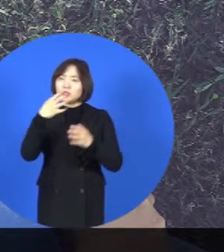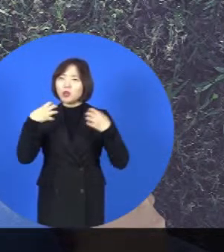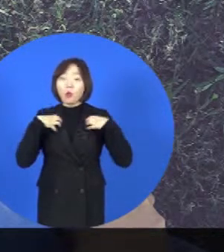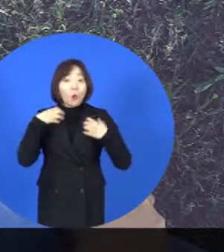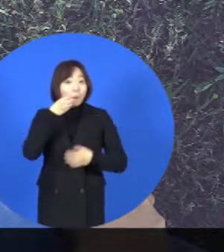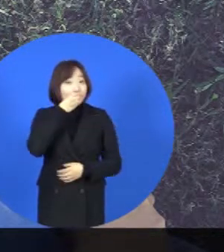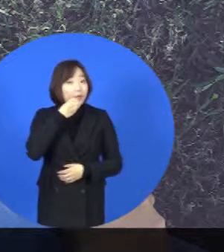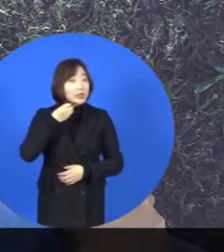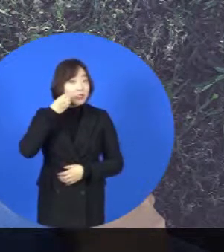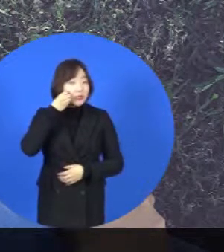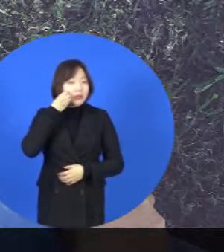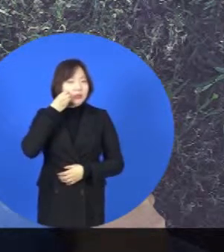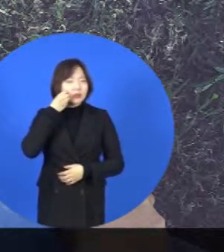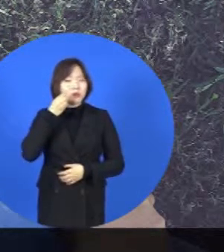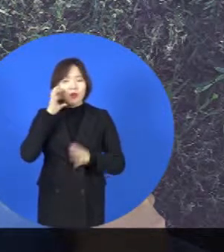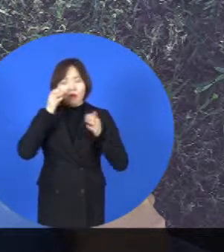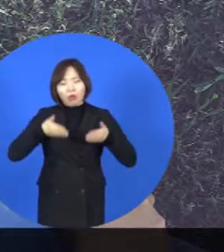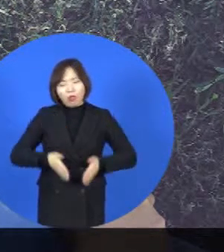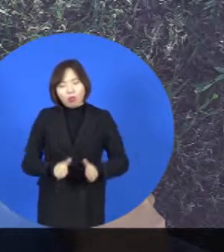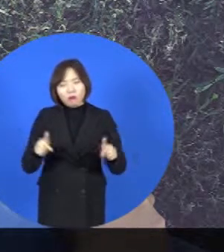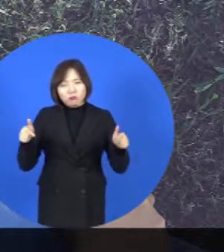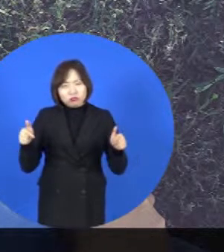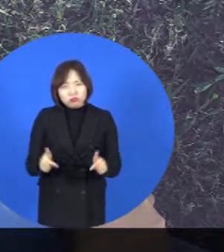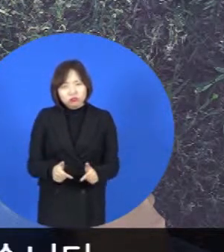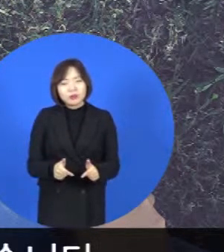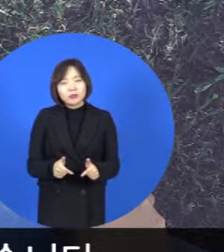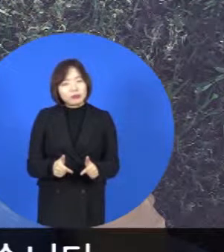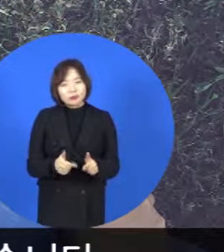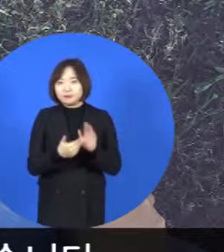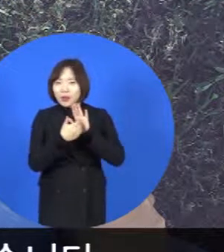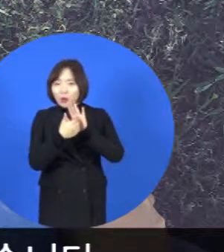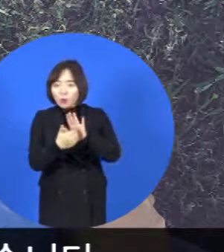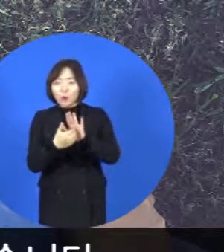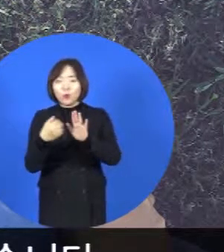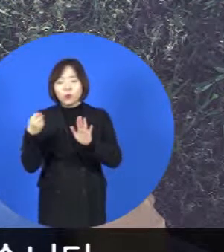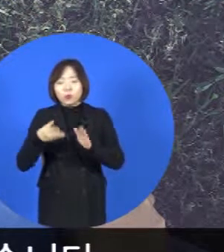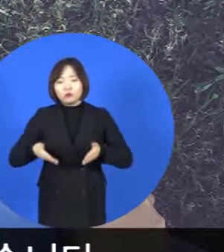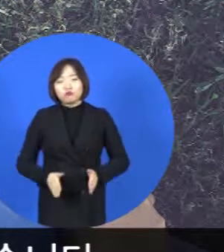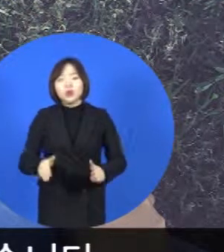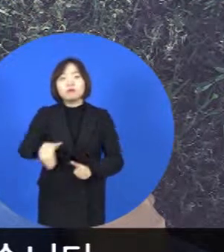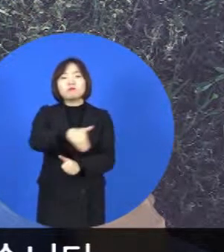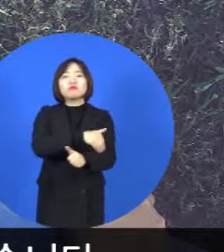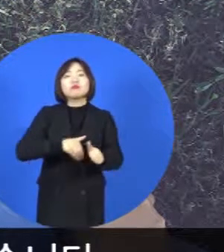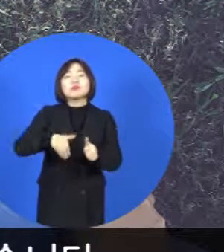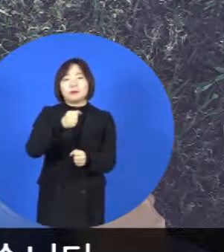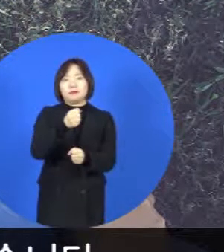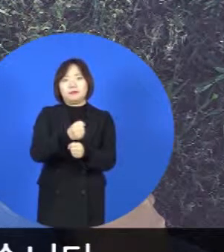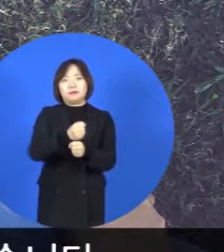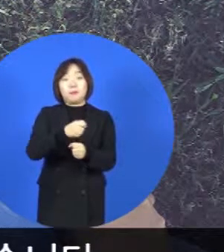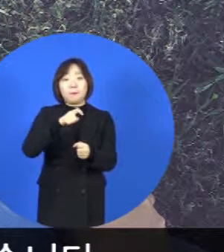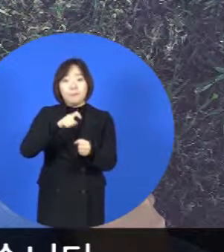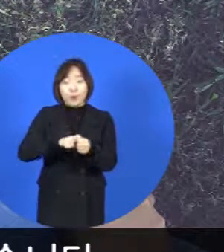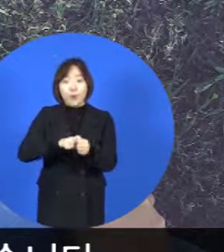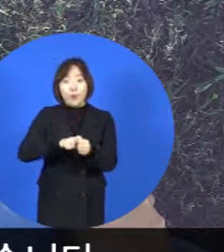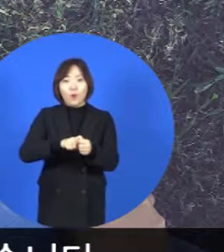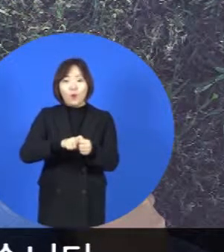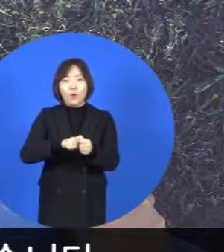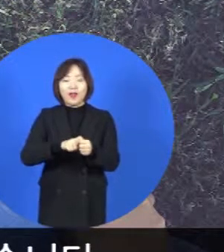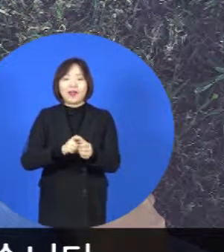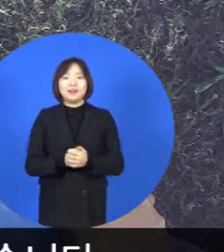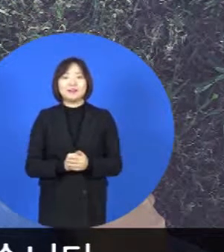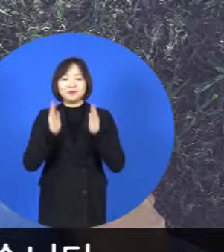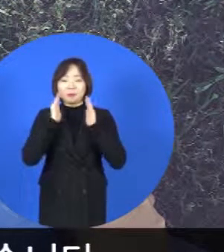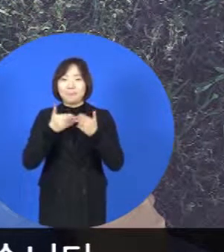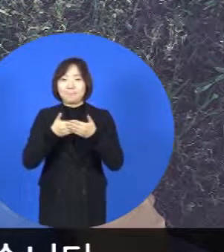천안시청 홈페이지에 저출산 문제에 대응하고 출산 친화적인 사회 분위기를 만들기 위한 다둥이 가정